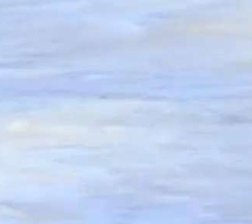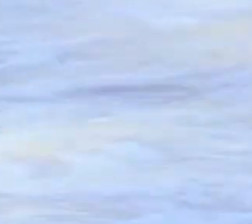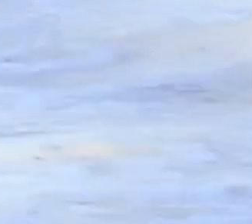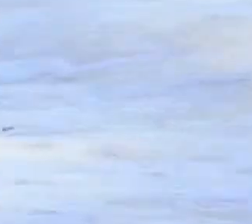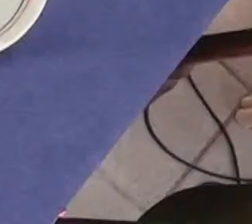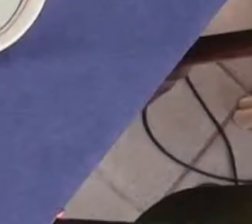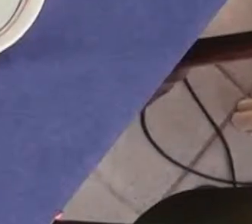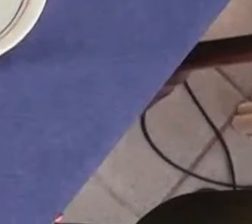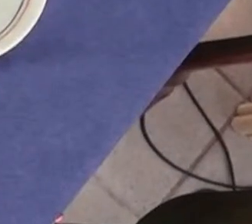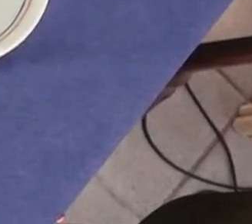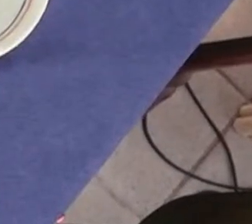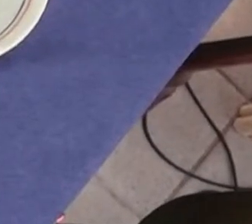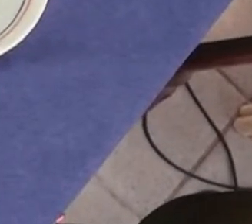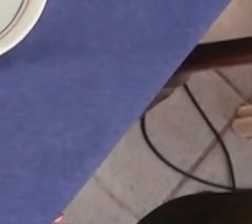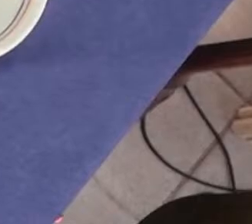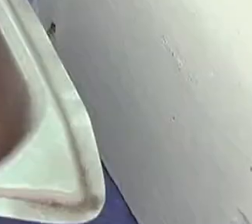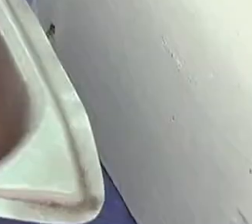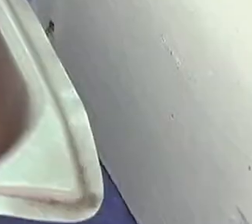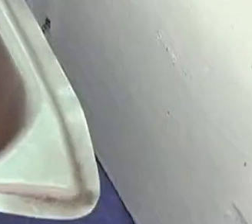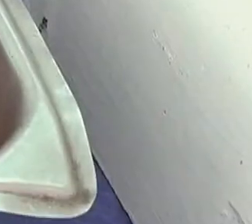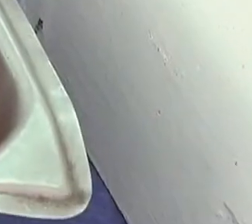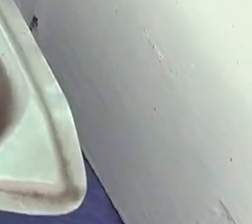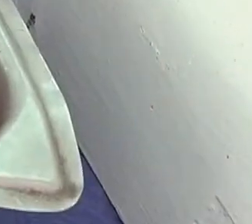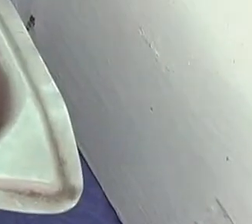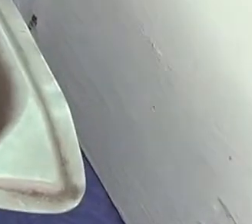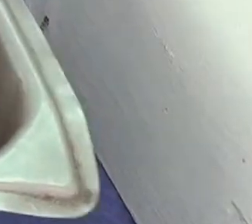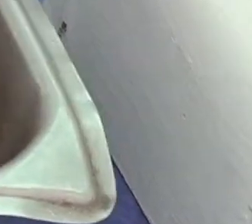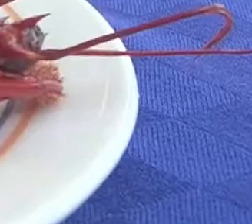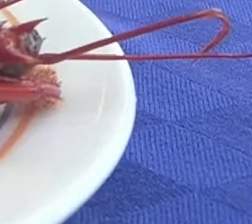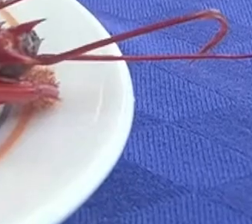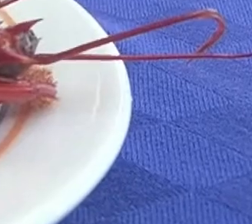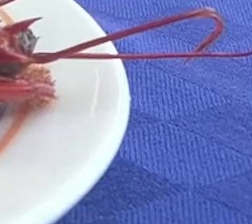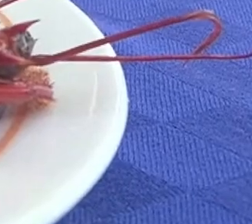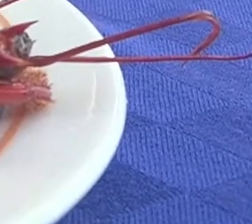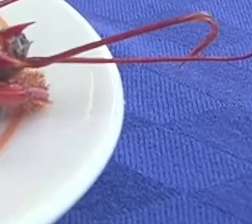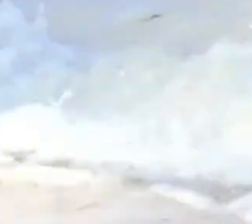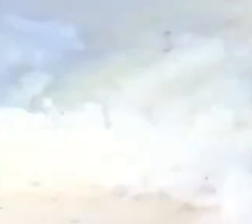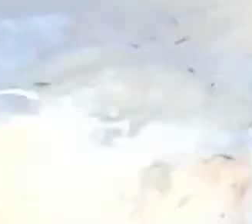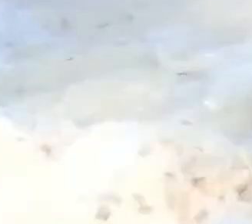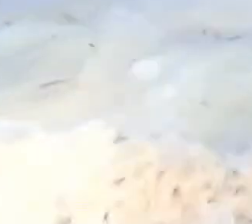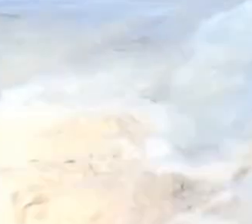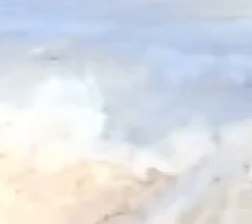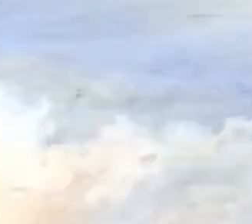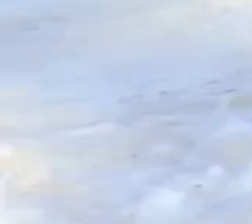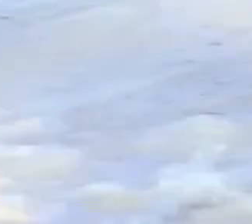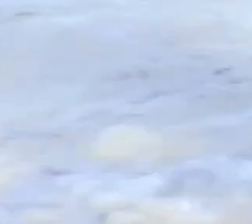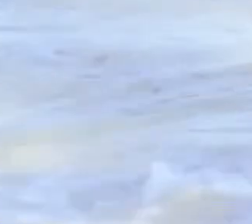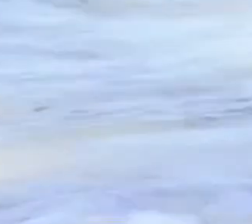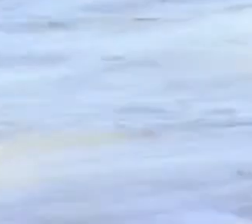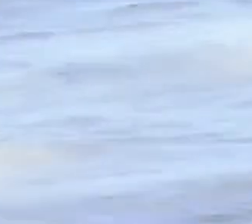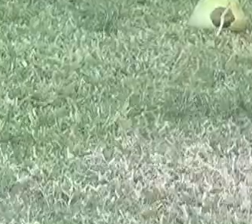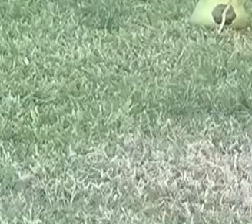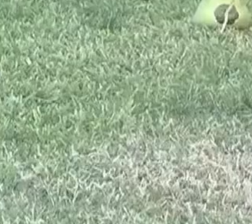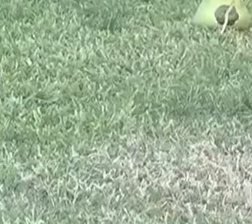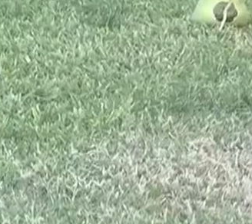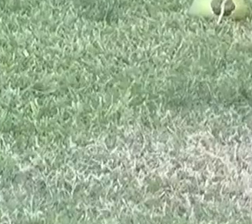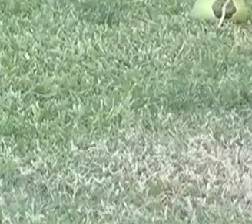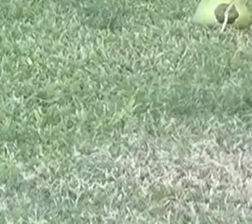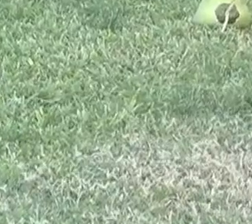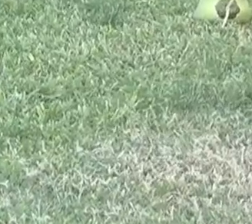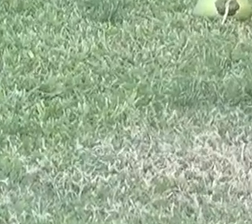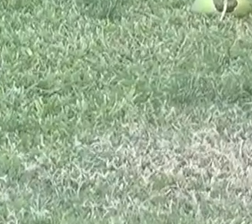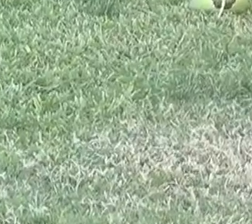kukorombezwa. Iliki, karafuu, abdalasini, samaki wa baharini, vyakula vilivyopikwa na kusuka kwa